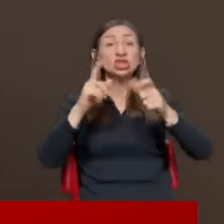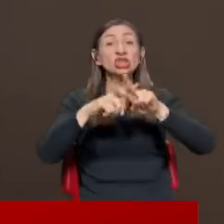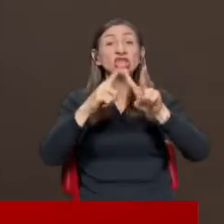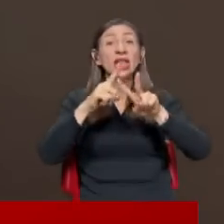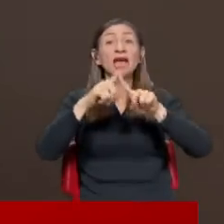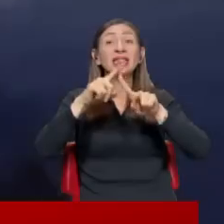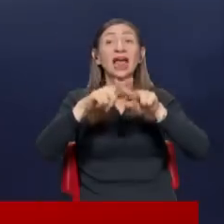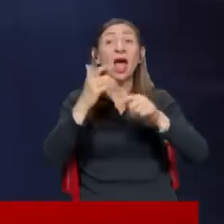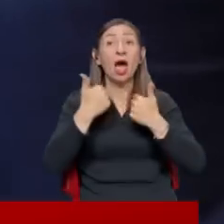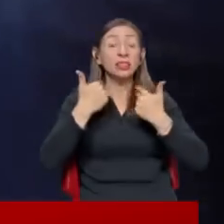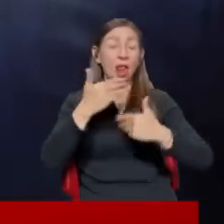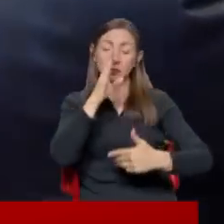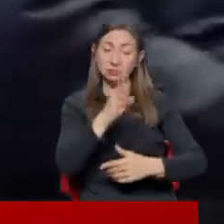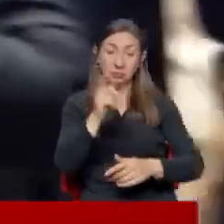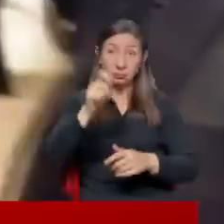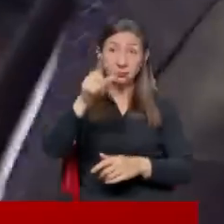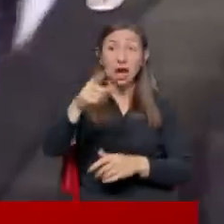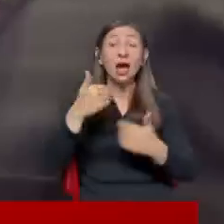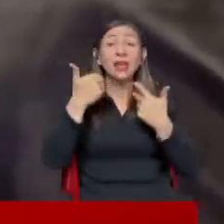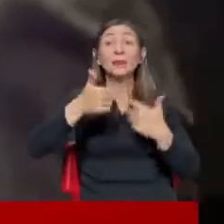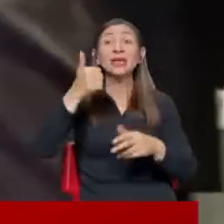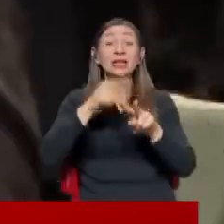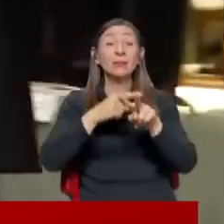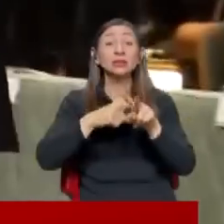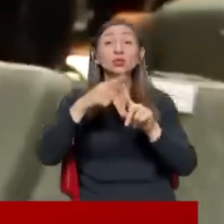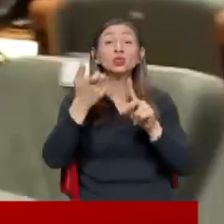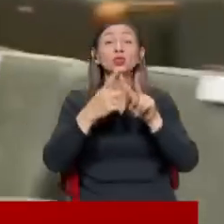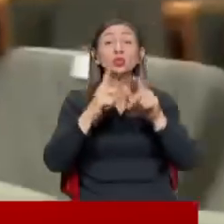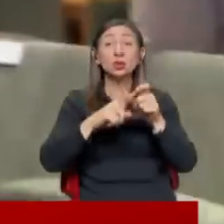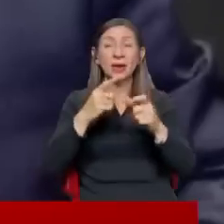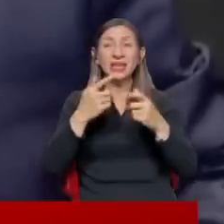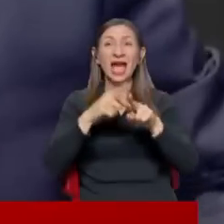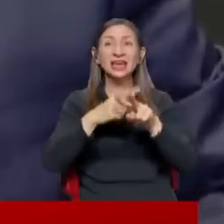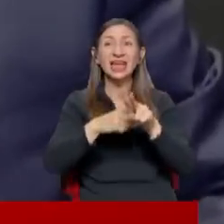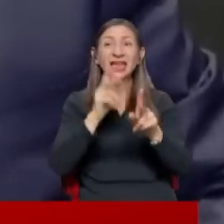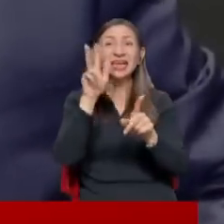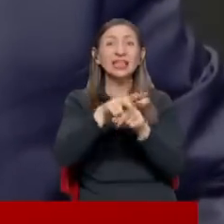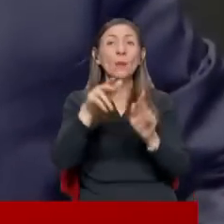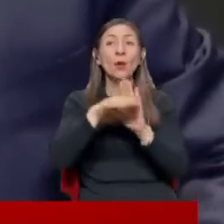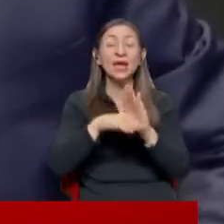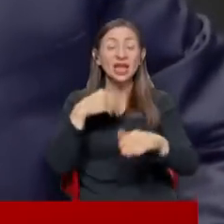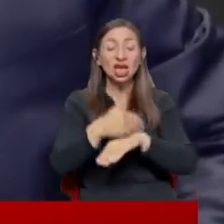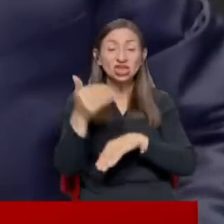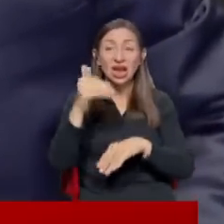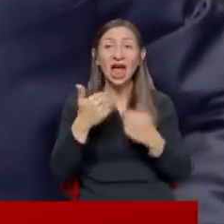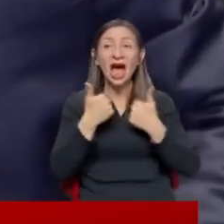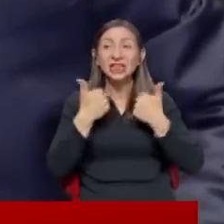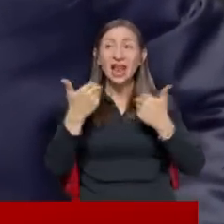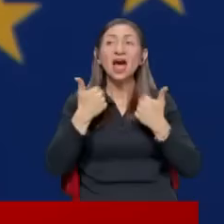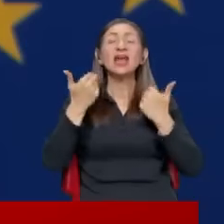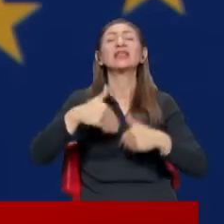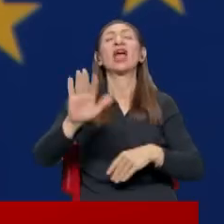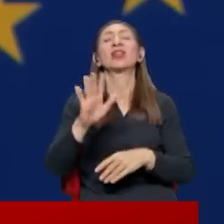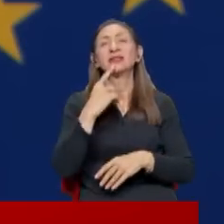Atalay için adalet isterken Adalet Bakanı Yılmaz Tunç'un Yargıtay'da katıldığı programda geç gelen adalet, adalet